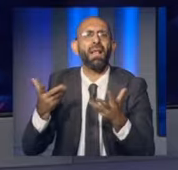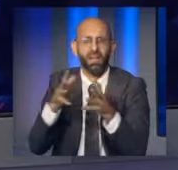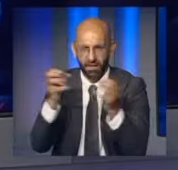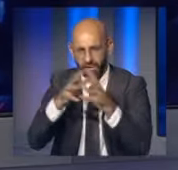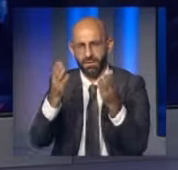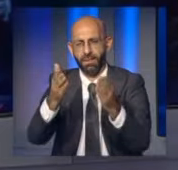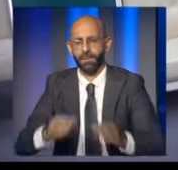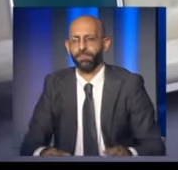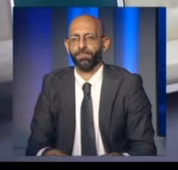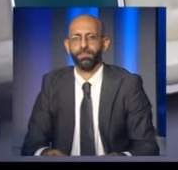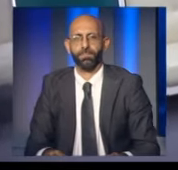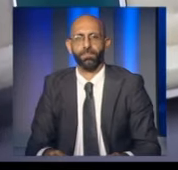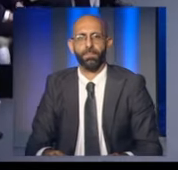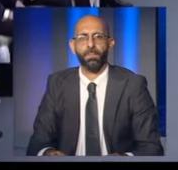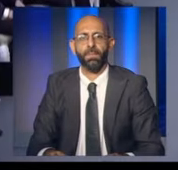صعبة.